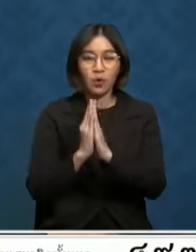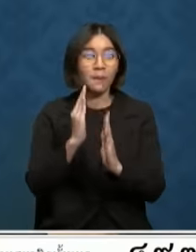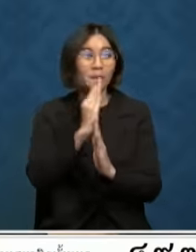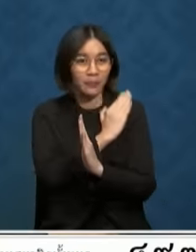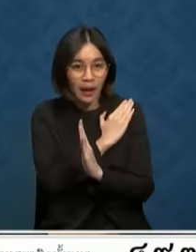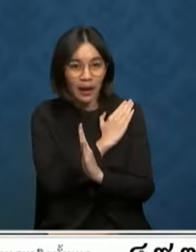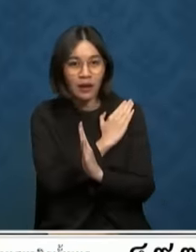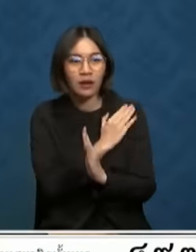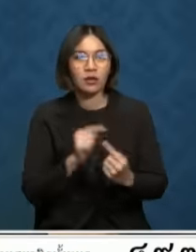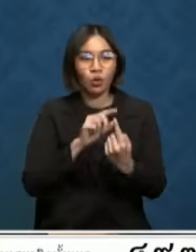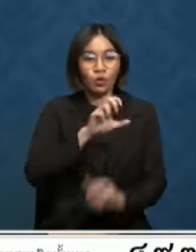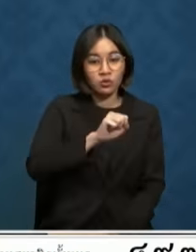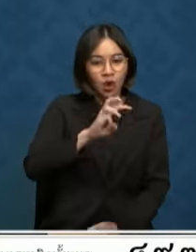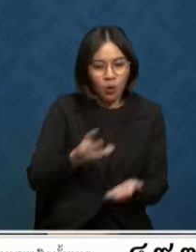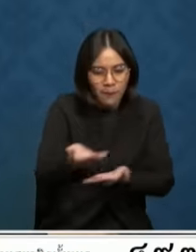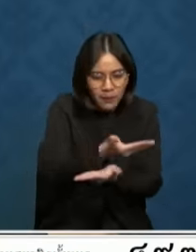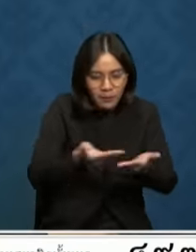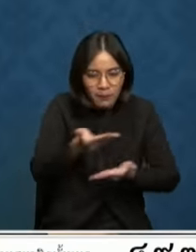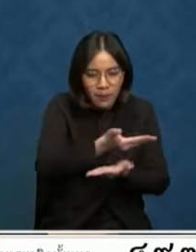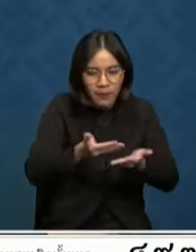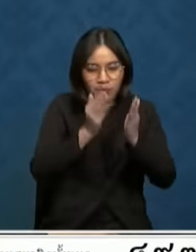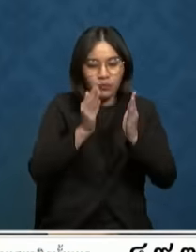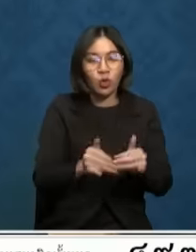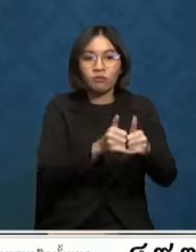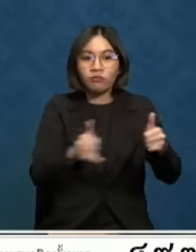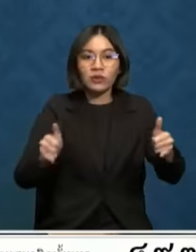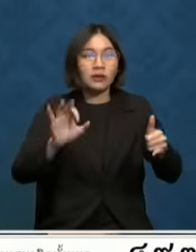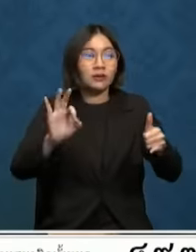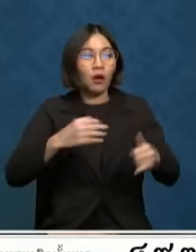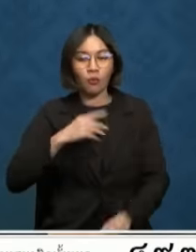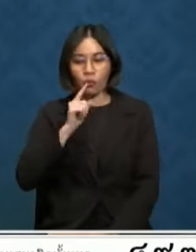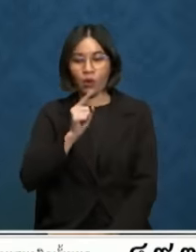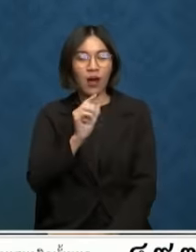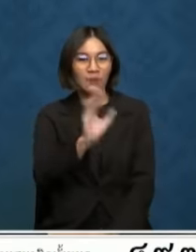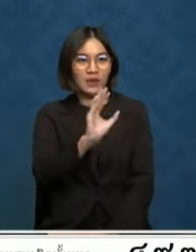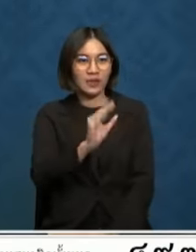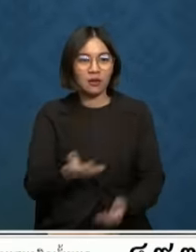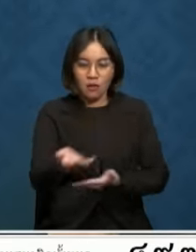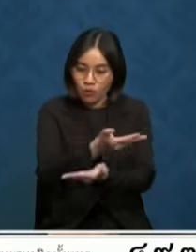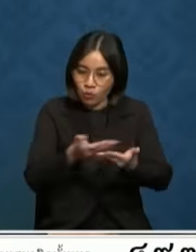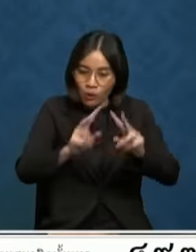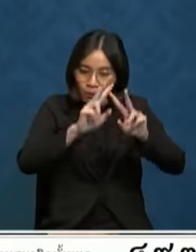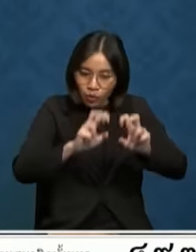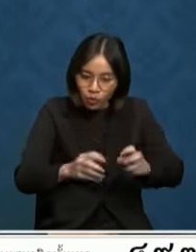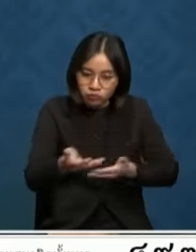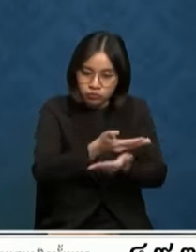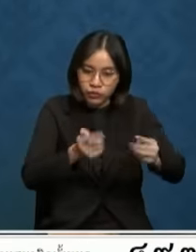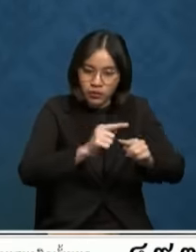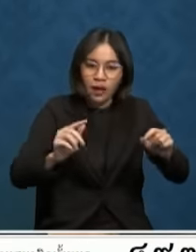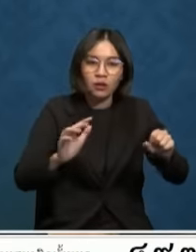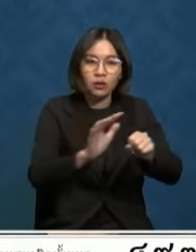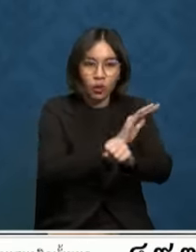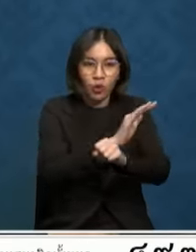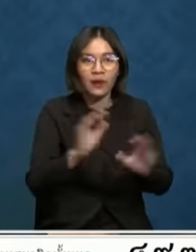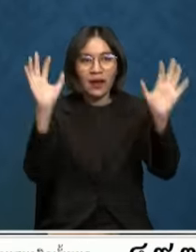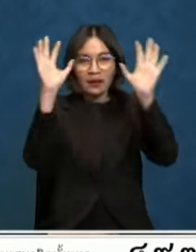กรองของสมาชิกวุฒิสภา 9ท่านผมไม่ได้ว่านะครับกลั่นกรองเต็มที่มาแล้วให้ท่านเป็น